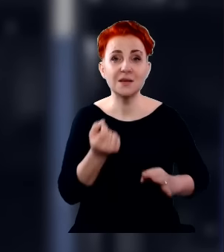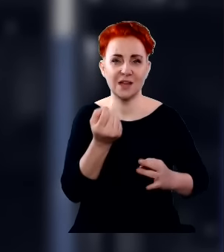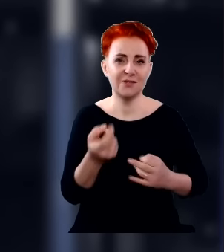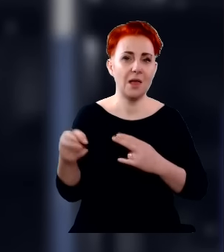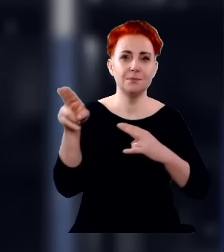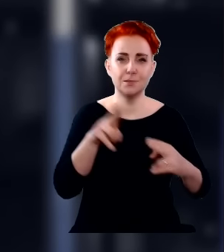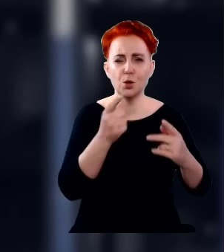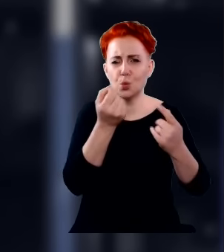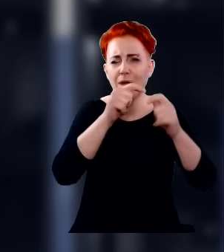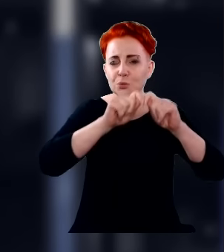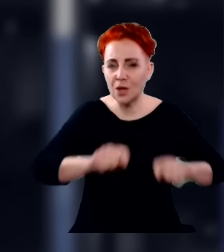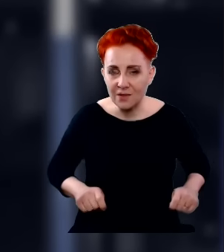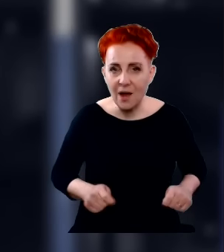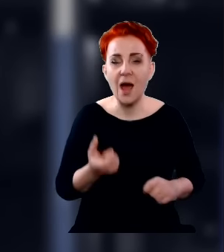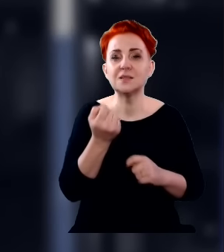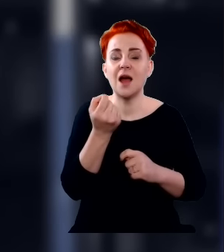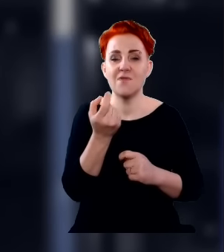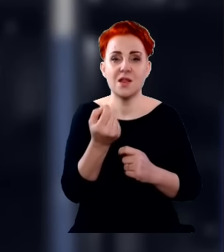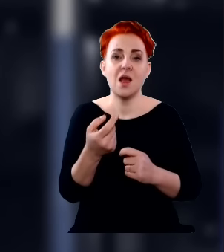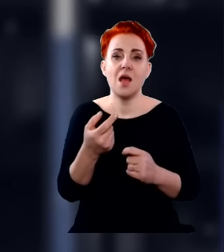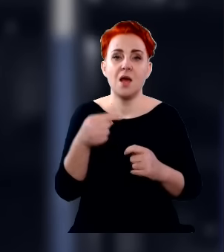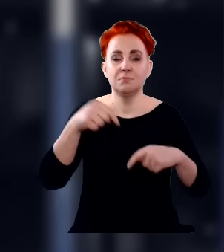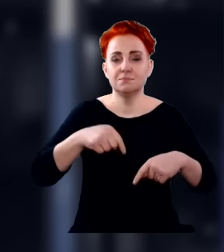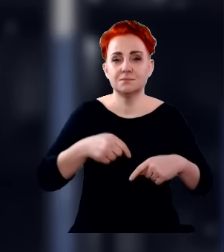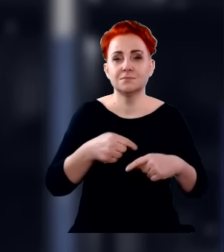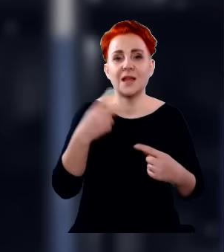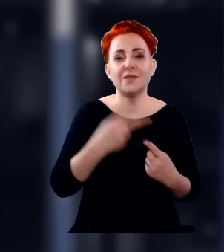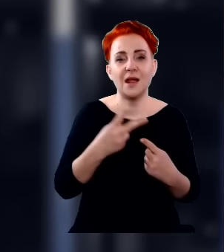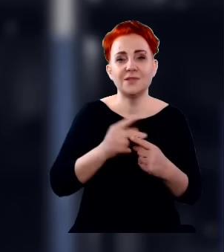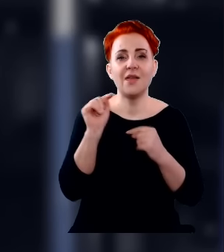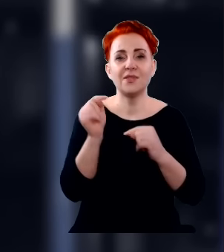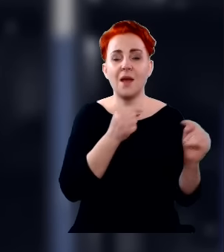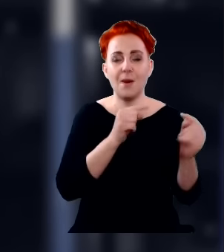krótką przerwę robimy, za chwilę na antenie Telewizji Republika debata